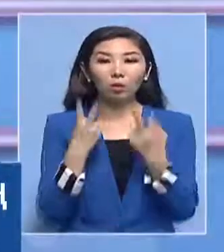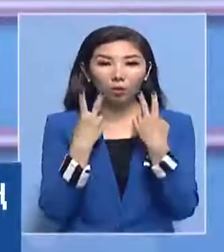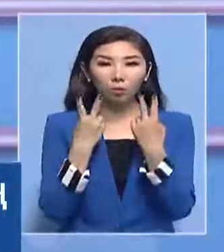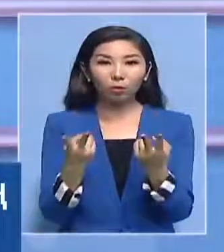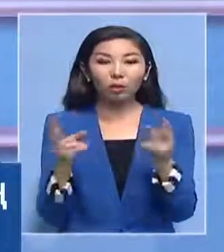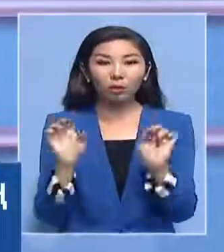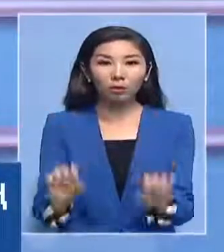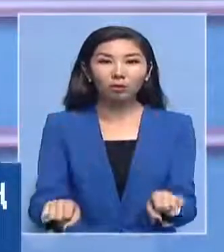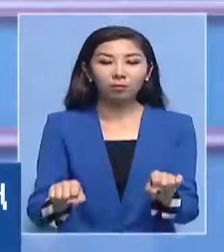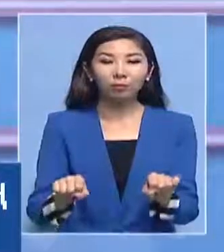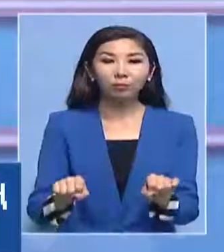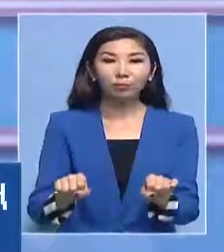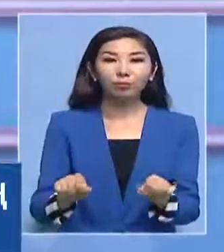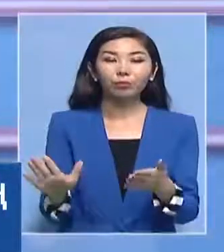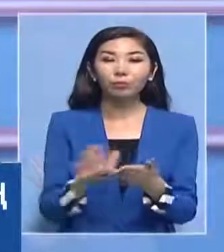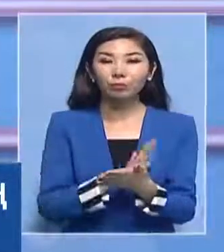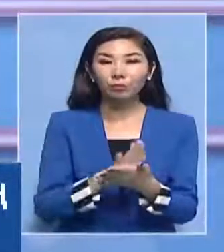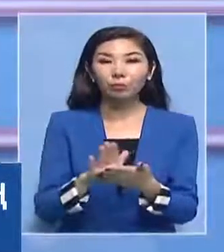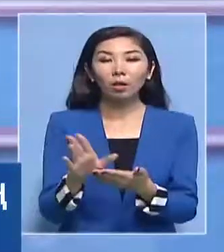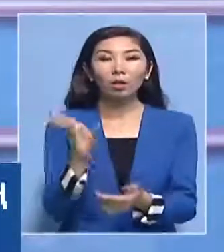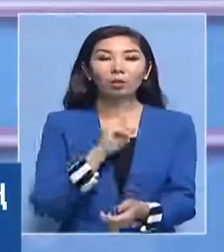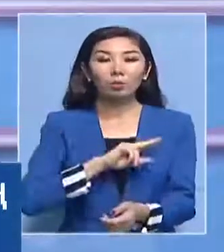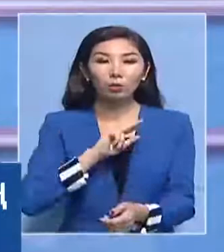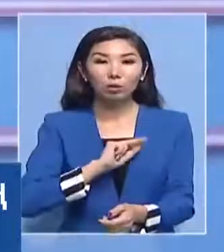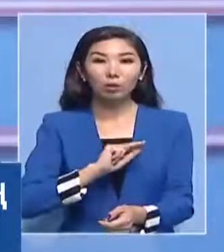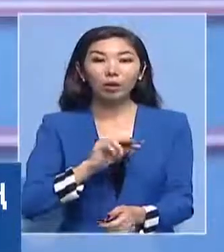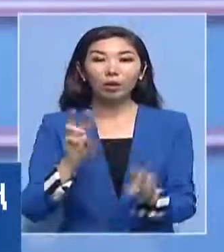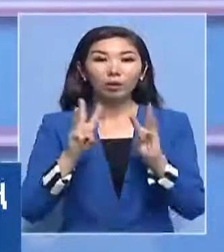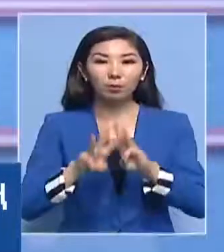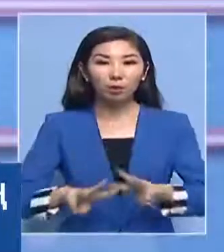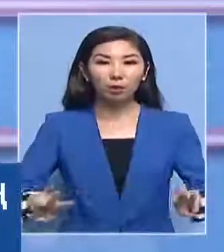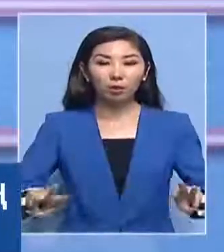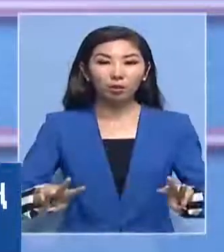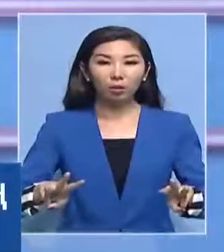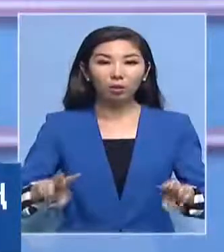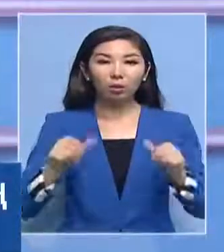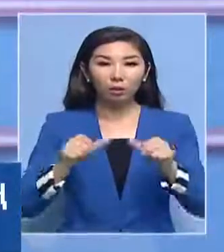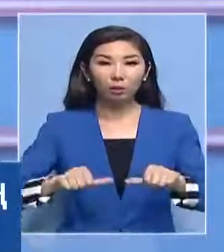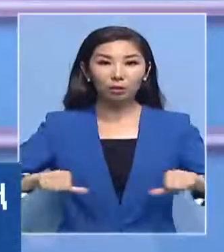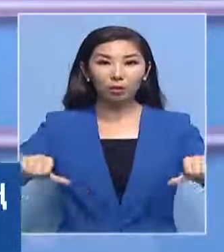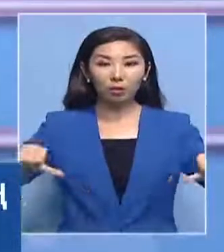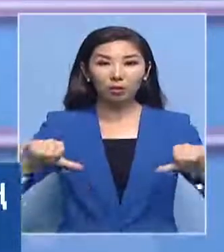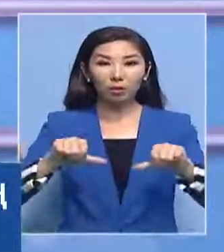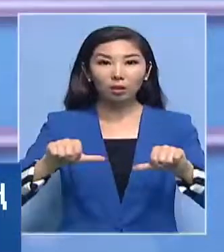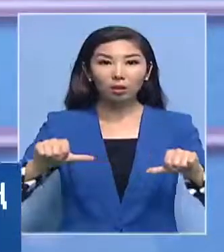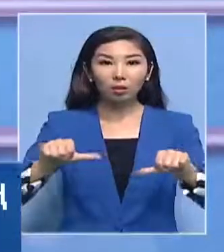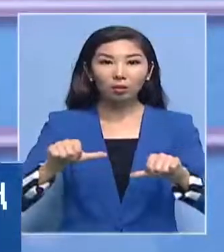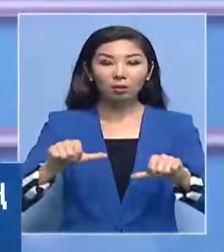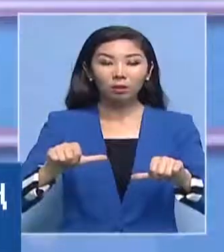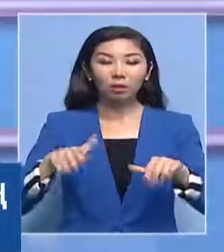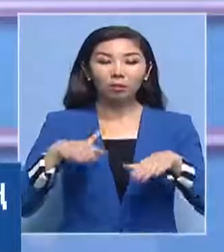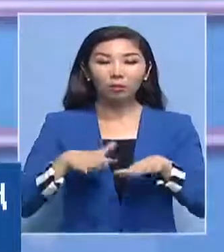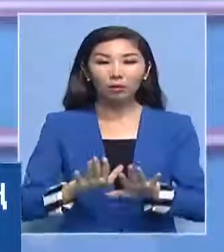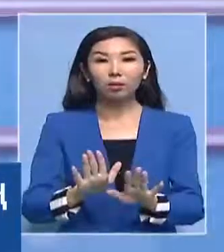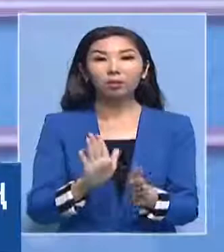болады. Бұл енді тең негізде жұмыскерлермен жаңағы әкімшілік тарапынан құрылған комиссия шешімін шығарып